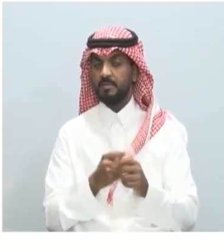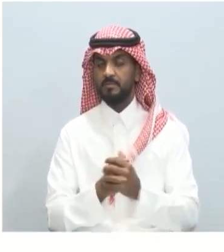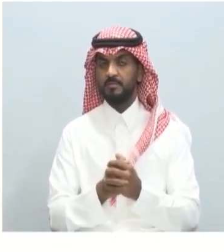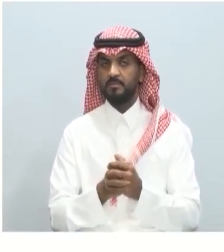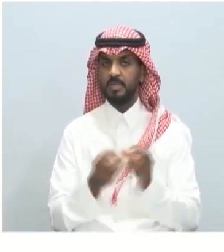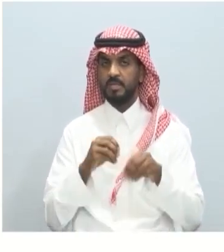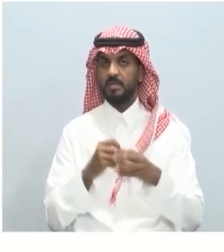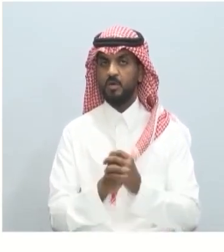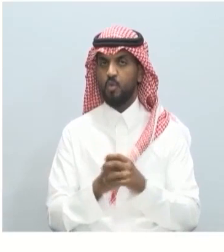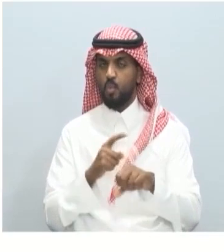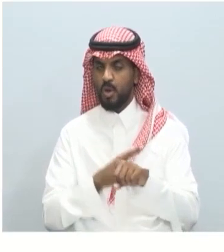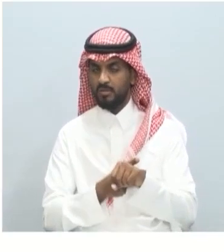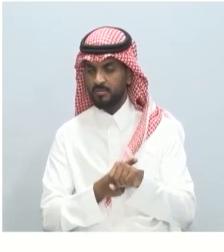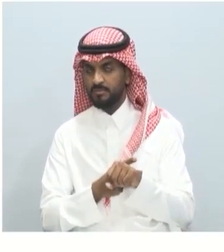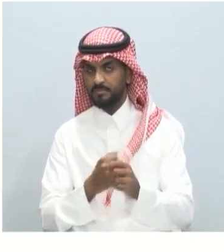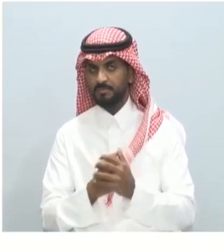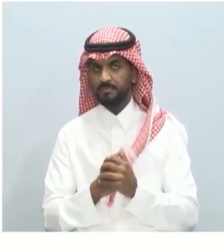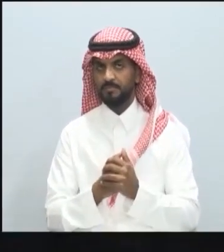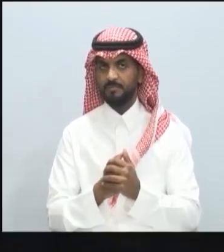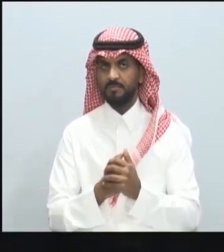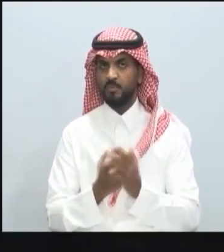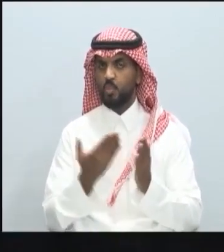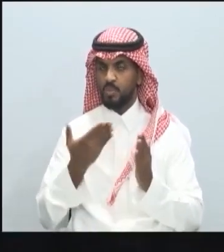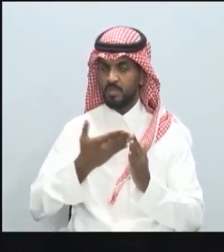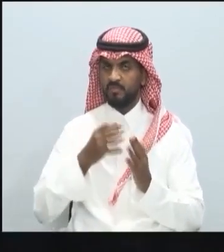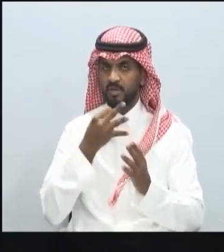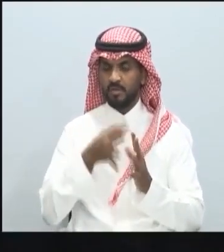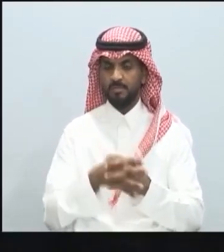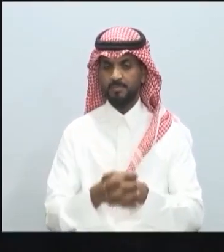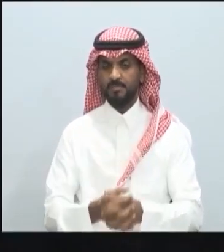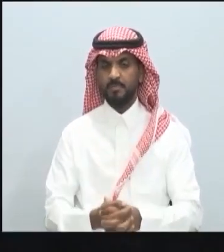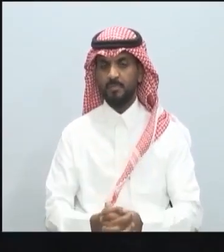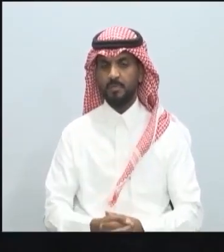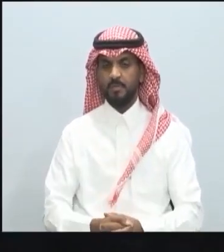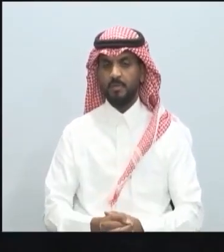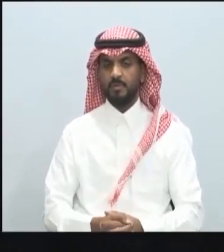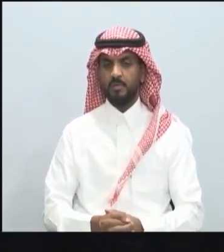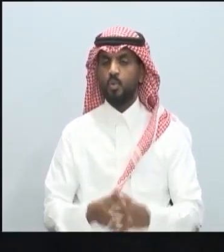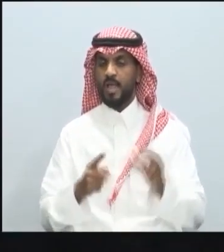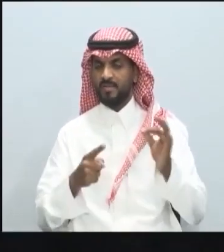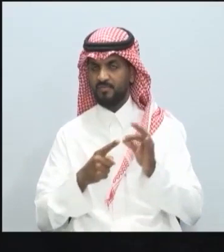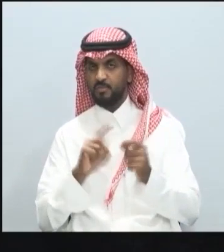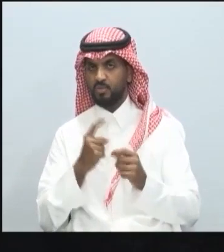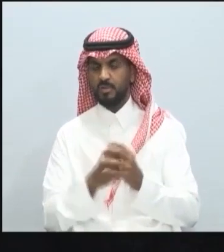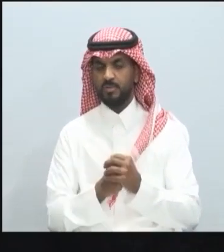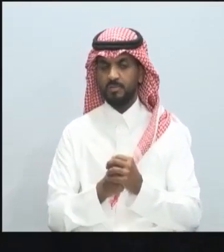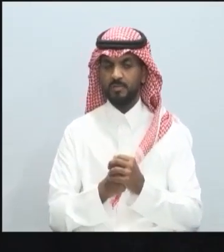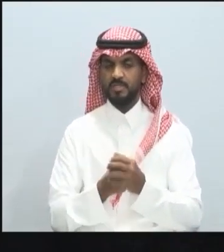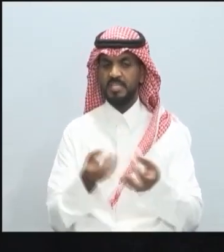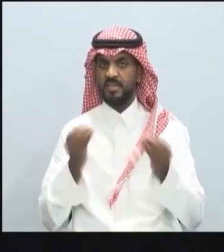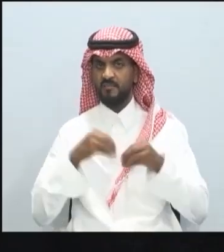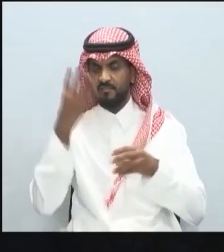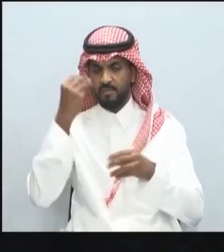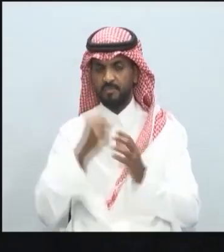ايضا ان تضع انت وقتا او توقيتا الذي وصلته في في قراءتك بعد ذلك وهو الهدف ايضا من السرعه اضافه الى